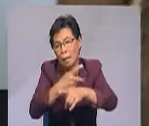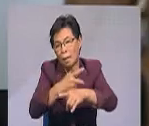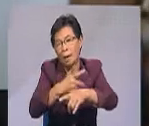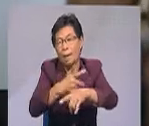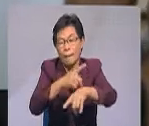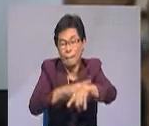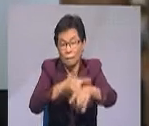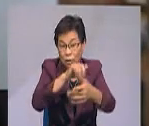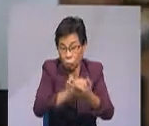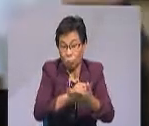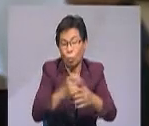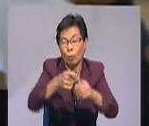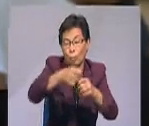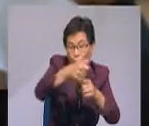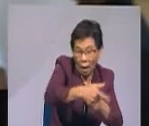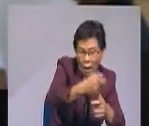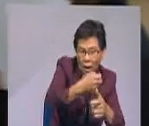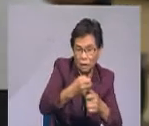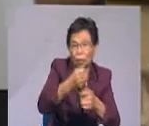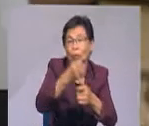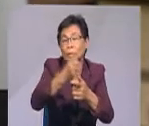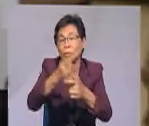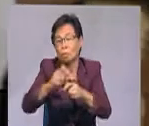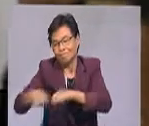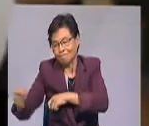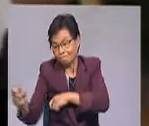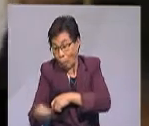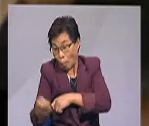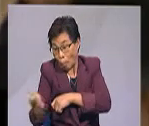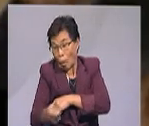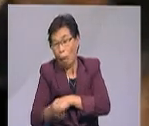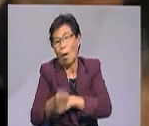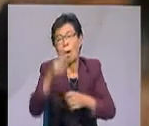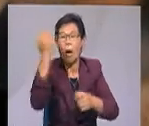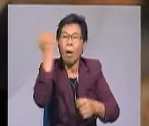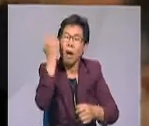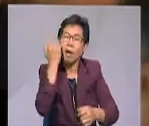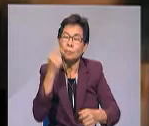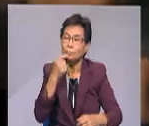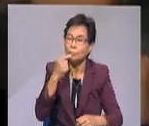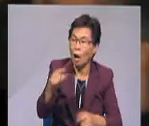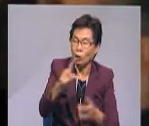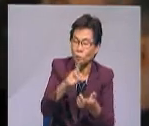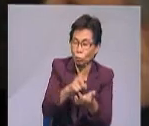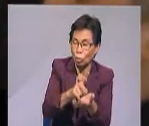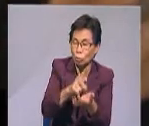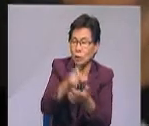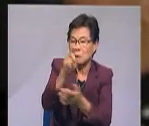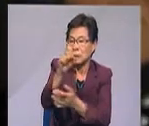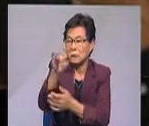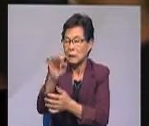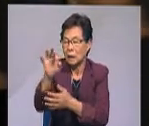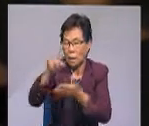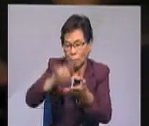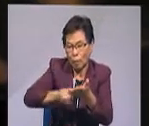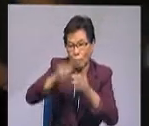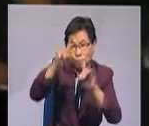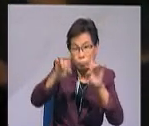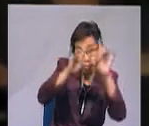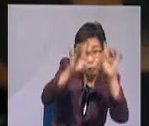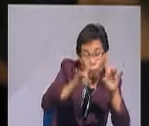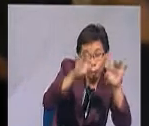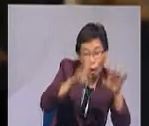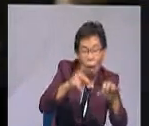berkenaan denda atau sebatan Hakim Mohamad Sabri Ismail mengarahkan Dr Syed Arif menjalani pemeriksaan psikiatri